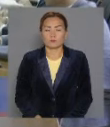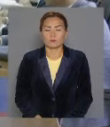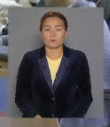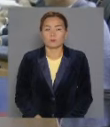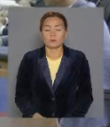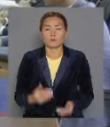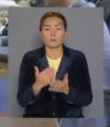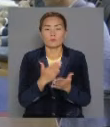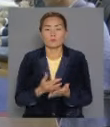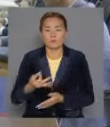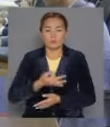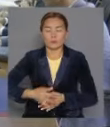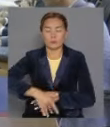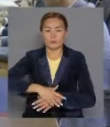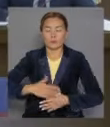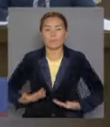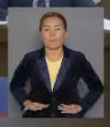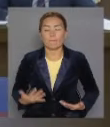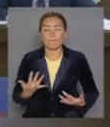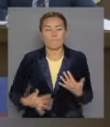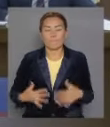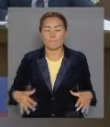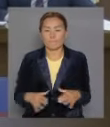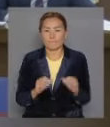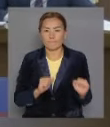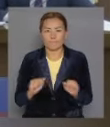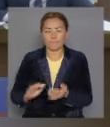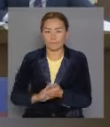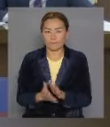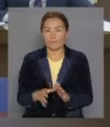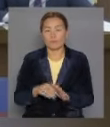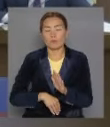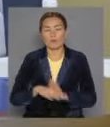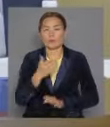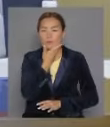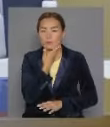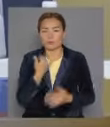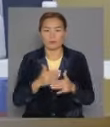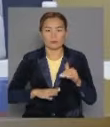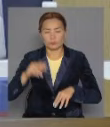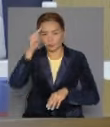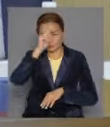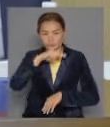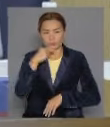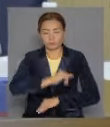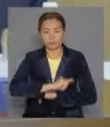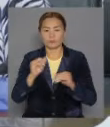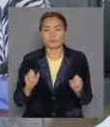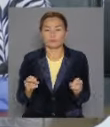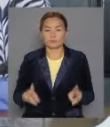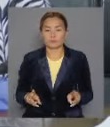Күн тәртібінде облыста халықтың әлеуметтік осал топтарын қорғаудың жайы, оны жақсарту және білім саласында сапаны қамтамасыз